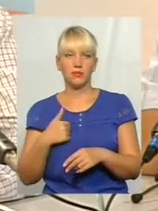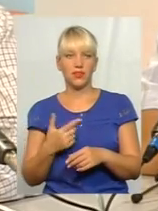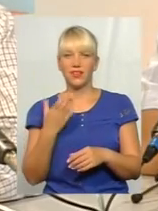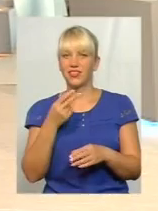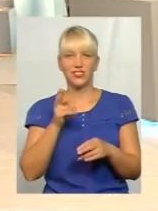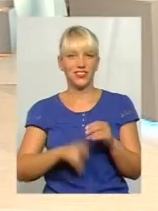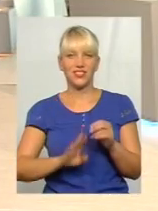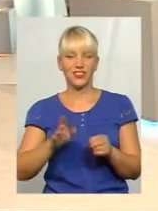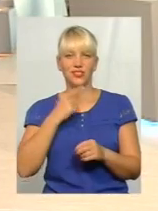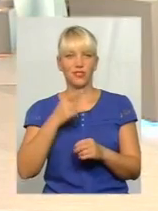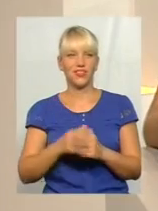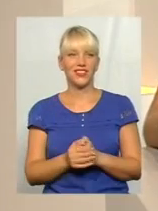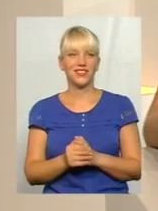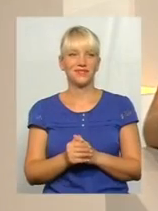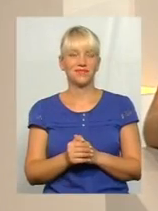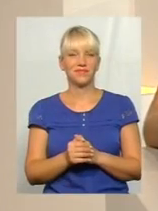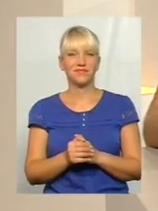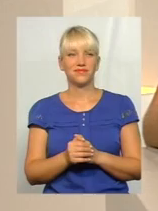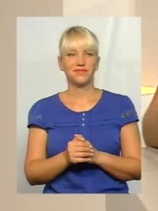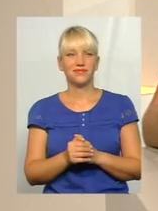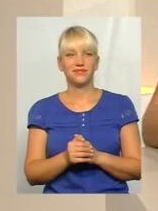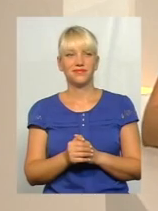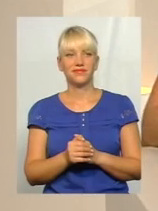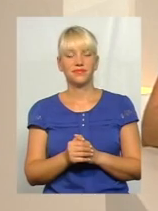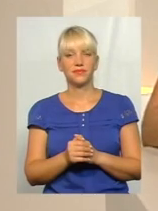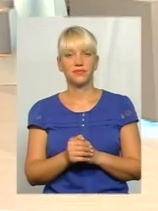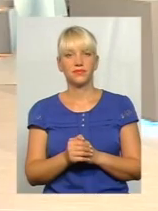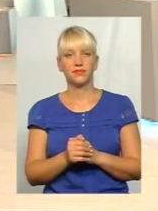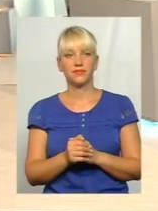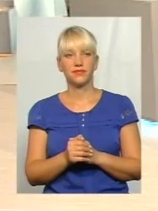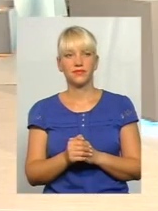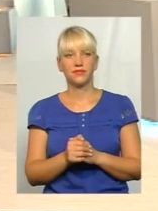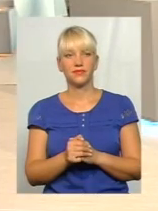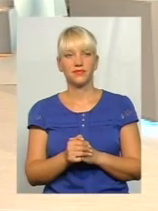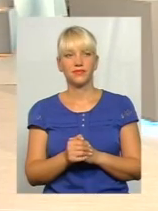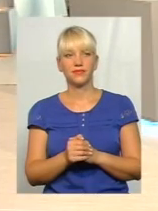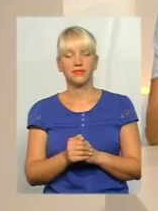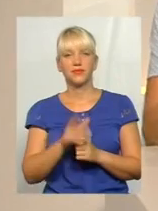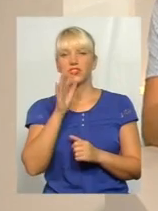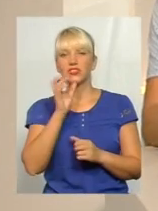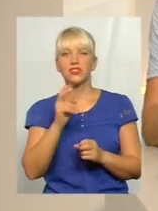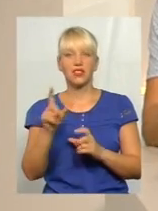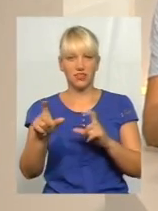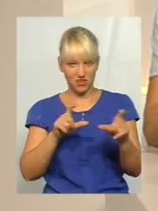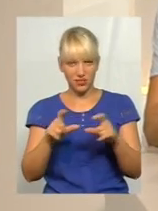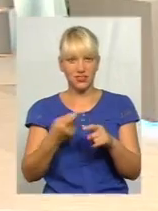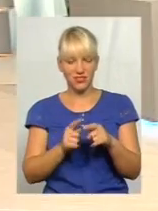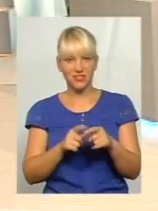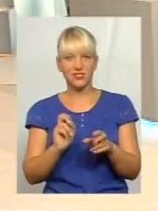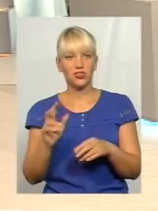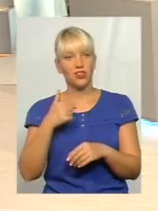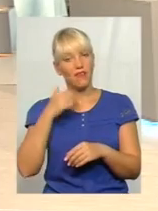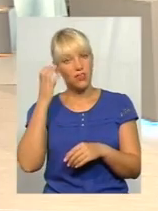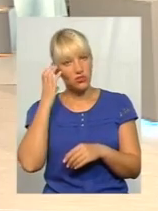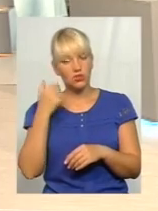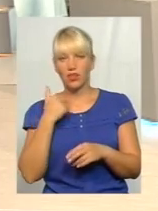Васильович пане ведучий чий хід був А в нас шахматні гри Ну я я вислухав я не